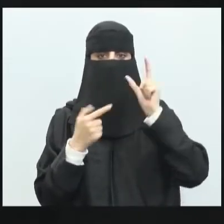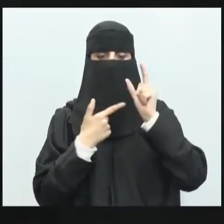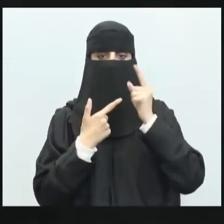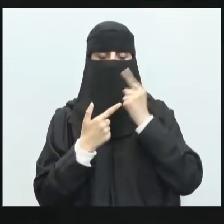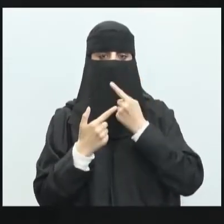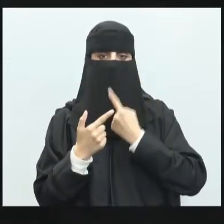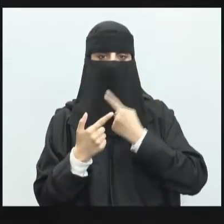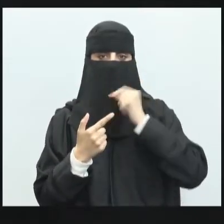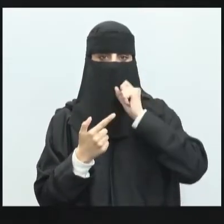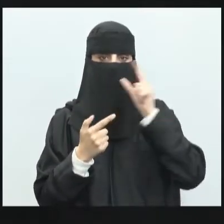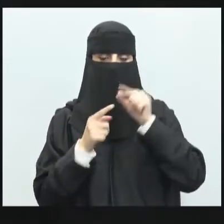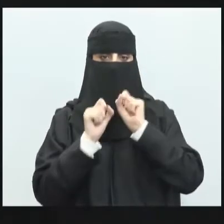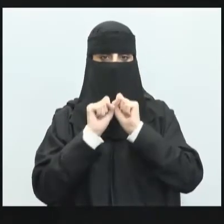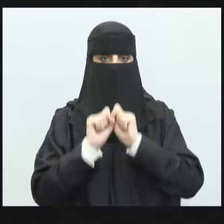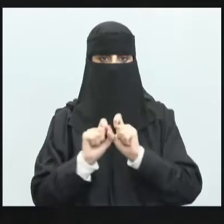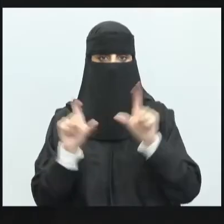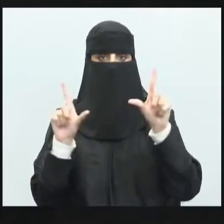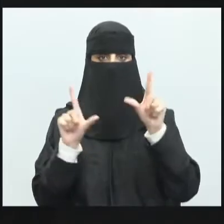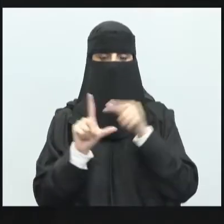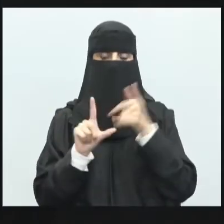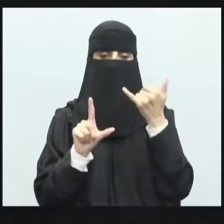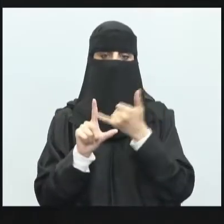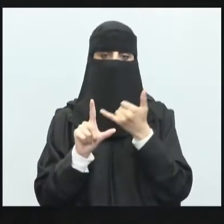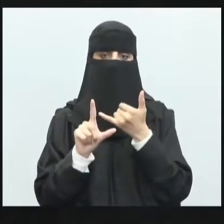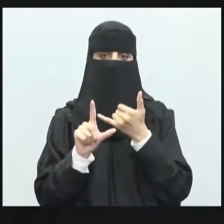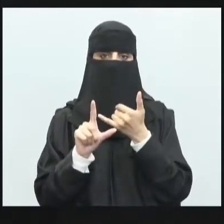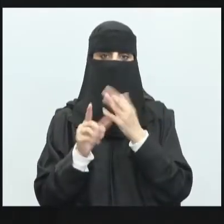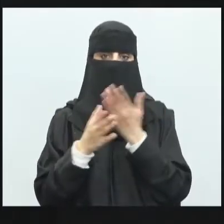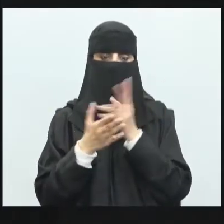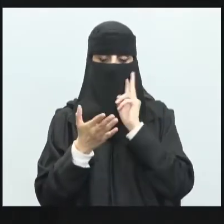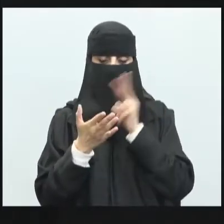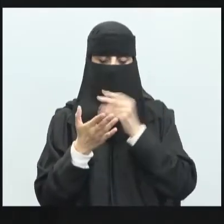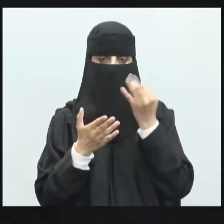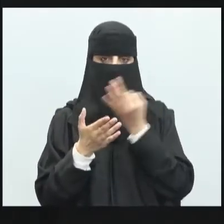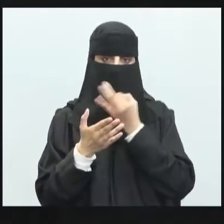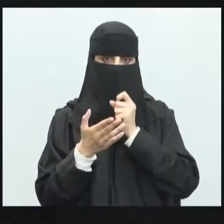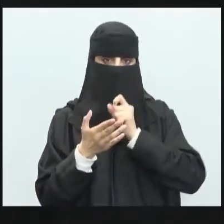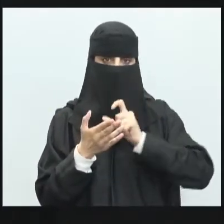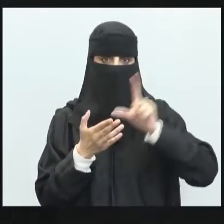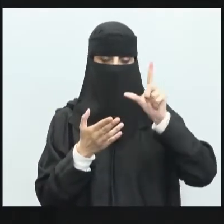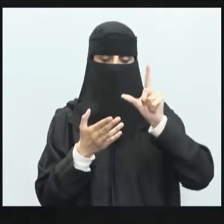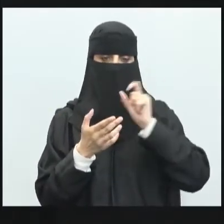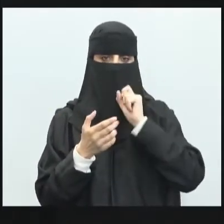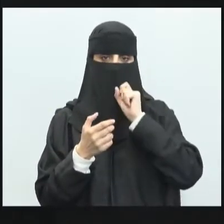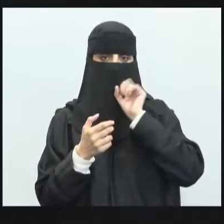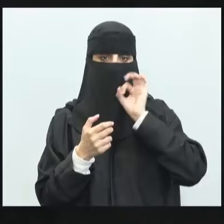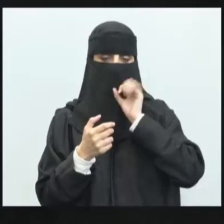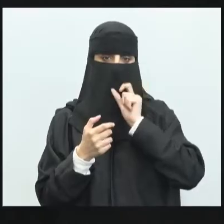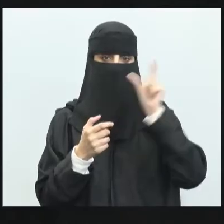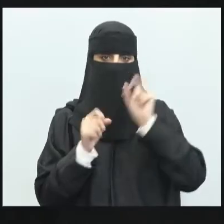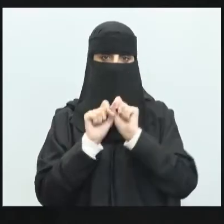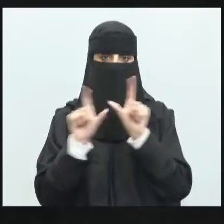لابد ان يكون صوتك واضح اثناء القراءه وكذلك الطلاقه